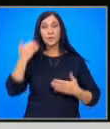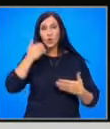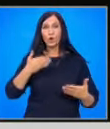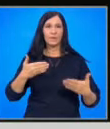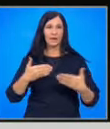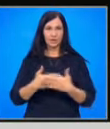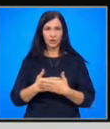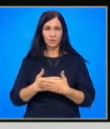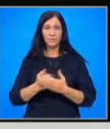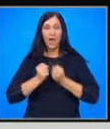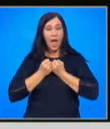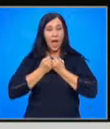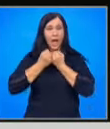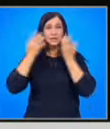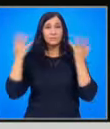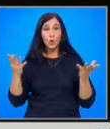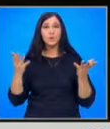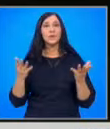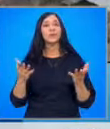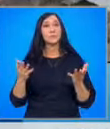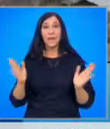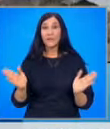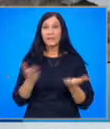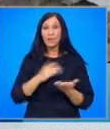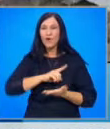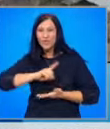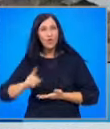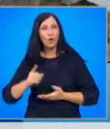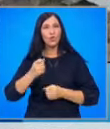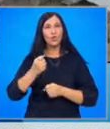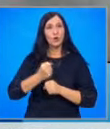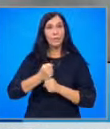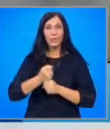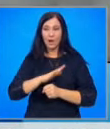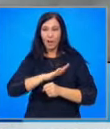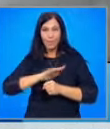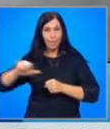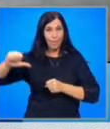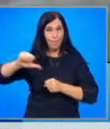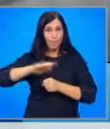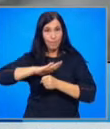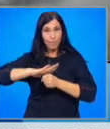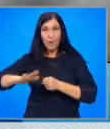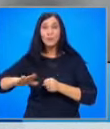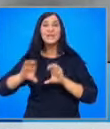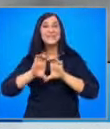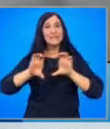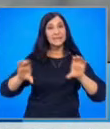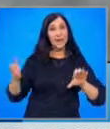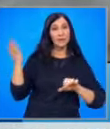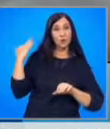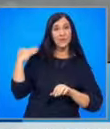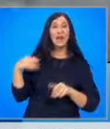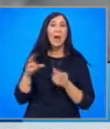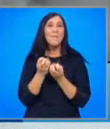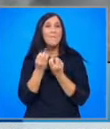Добър вечер. Експлозията е възникнала, докато работникът е пълнил цистерната зад мен с минерално масло.